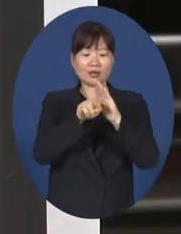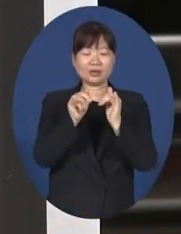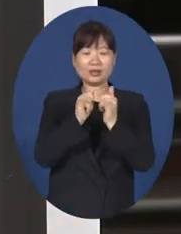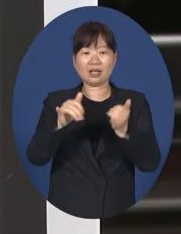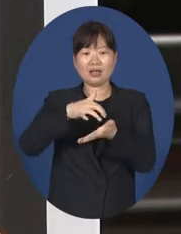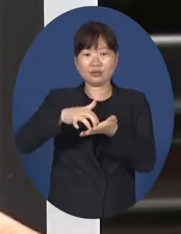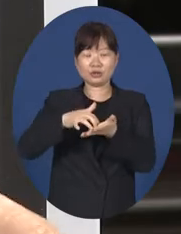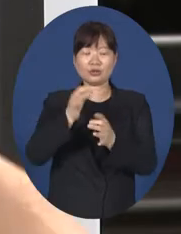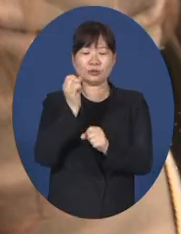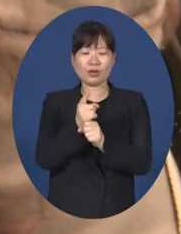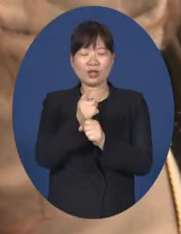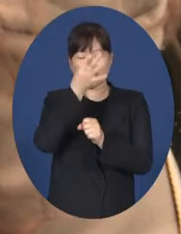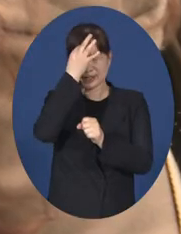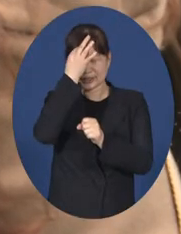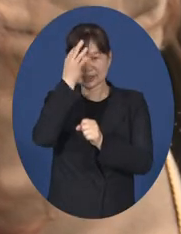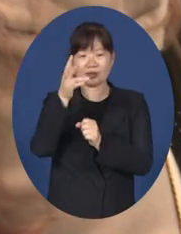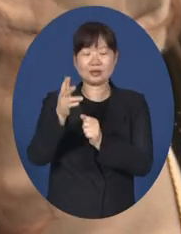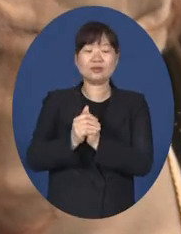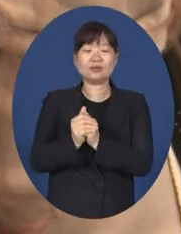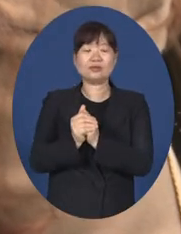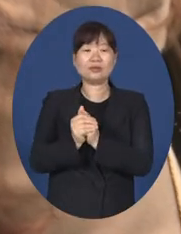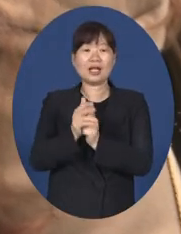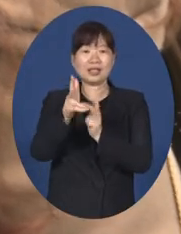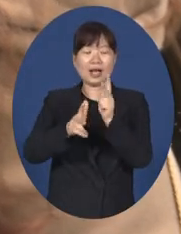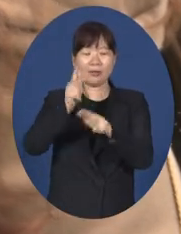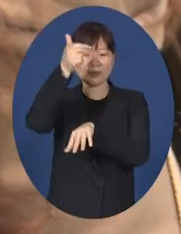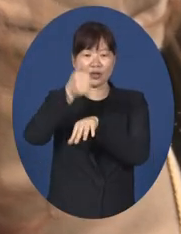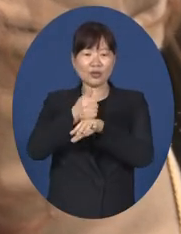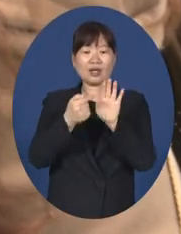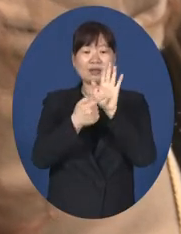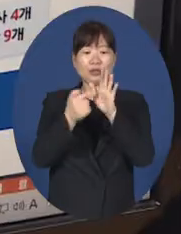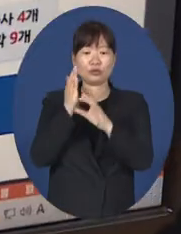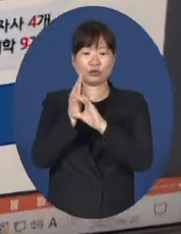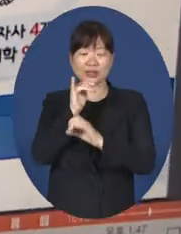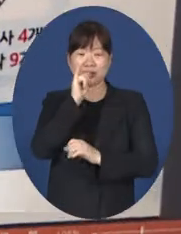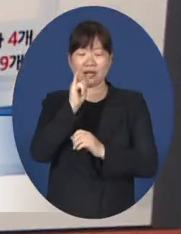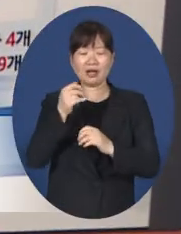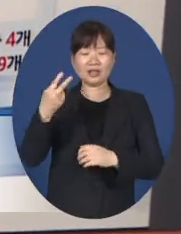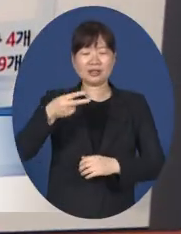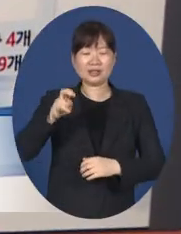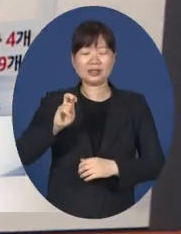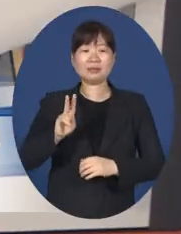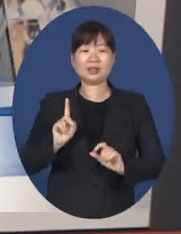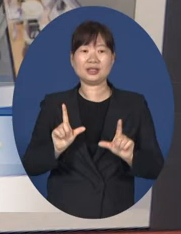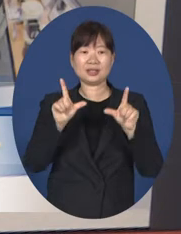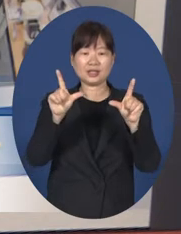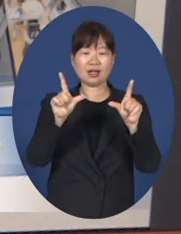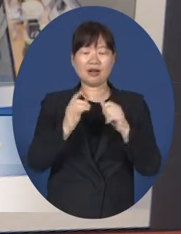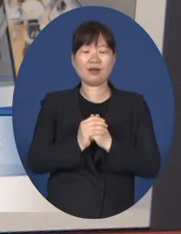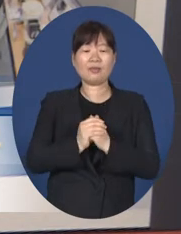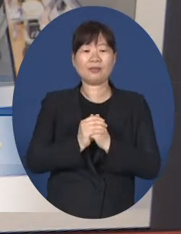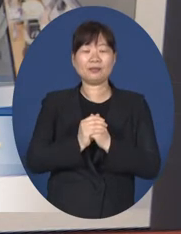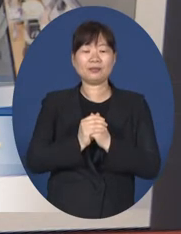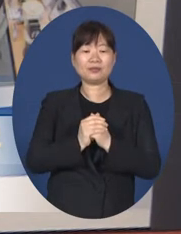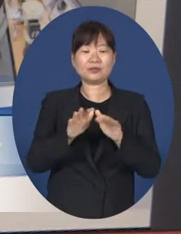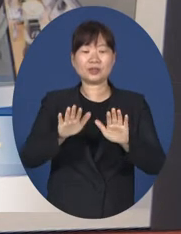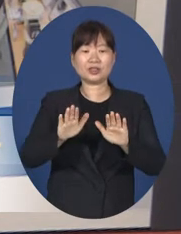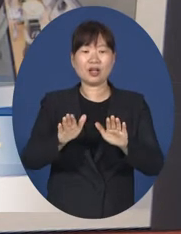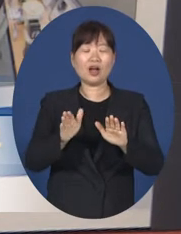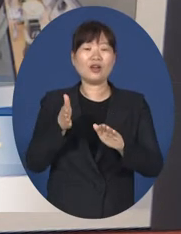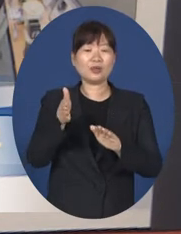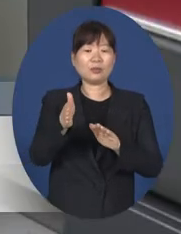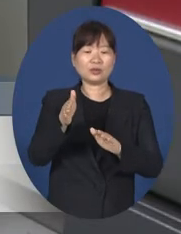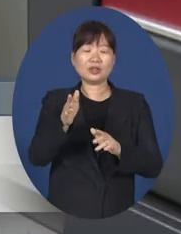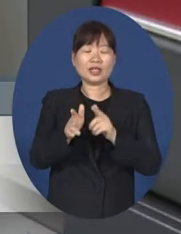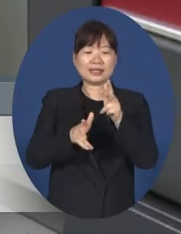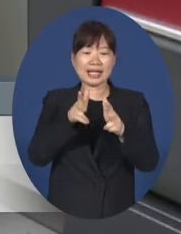이용자들이 벌써부터 기술 사업화 성과를 속속 내고 있습니다. 2022년도 메이커스페이스 구축 운영 전문 내